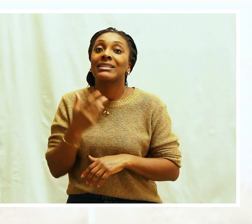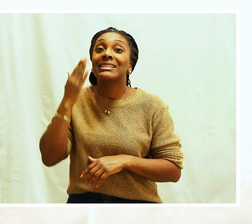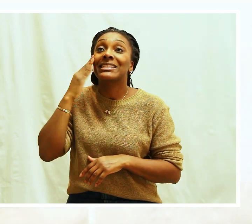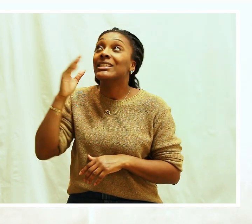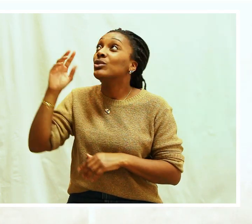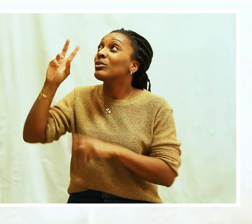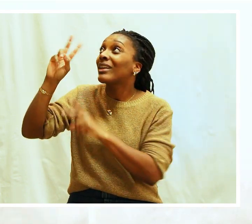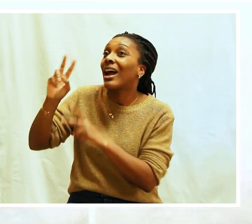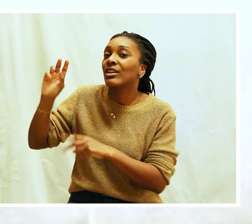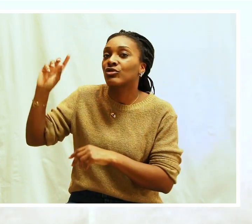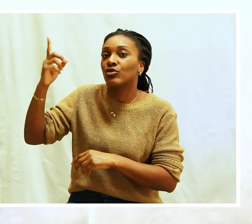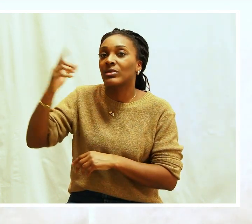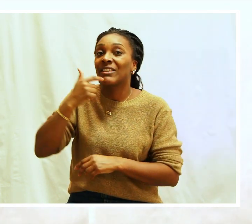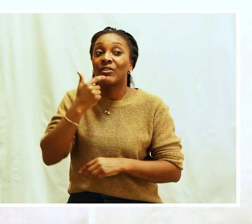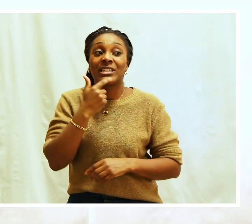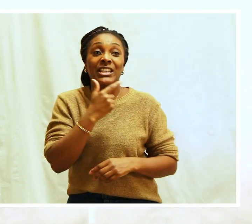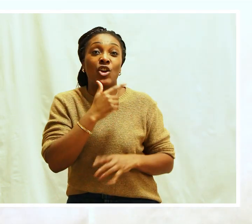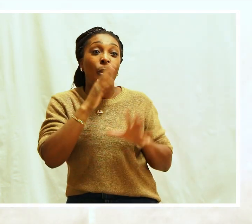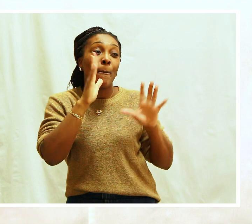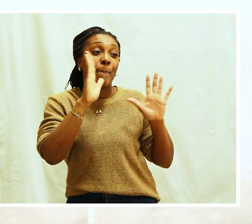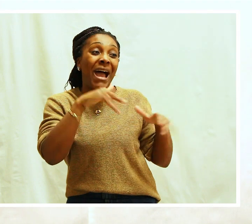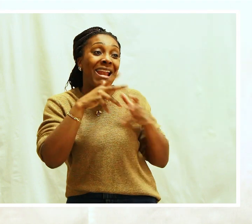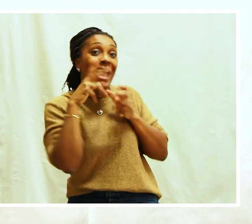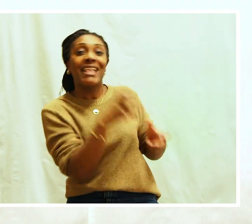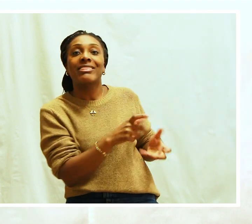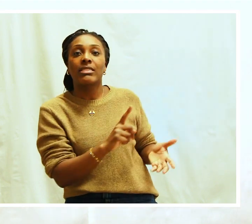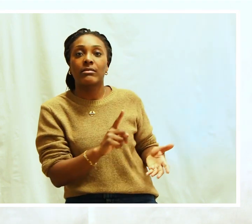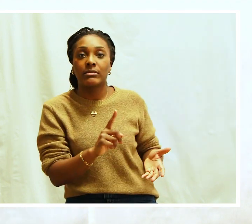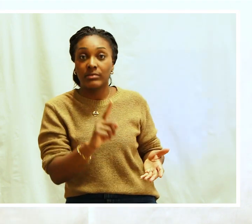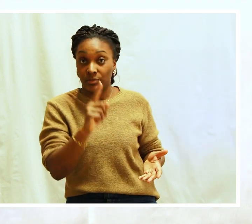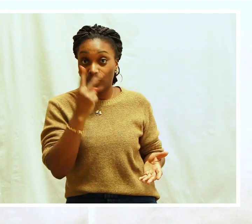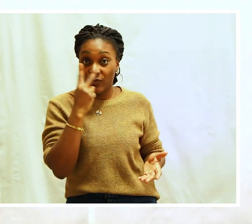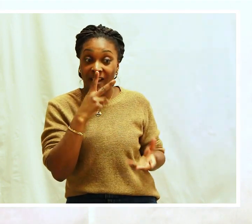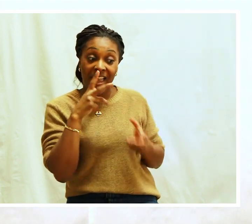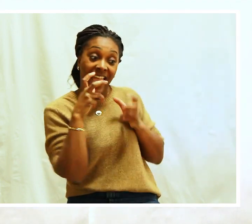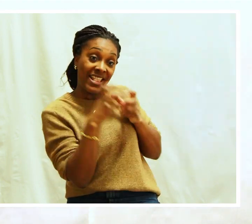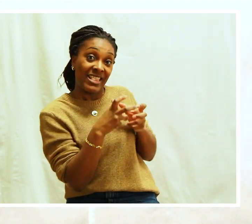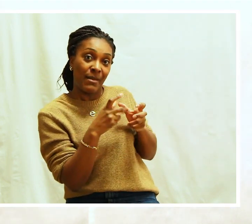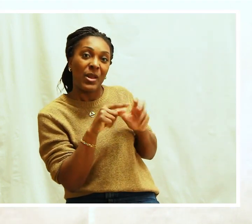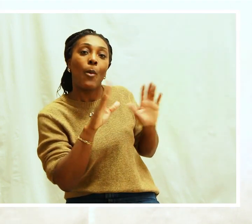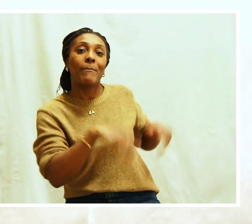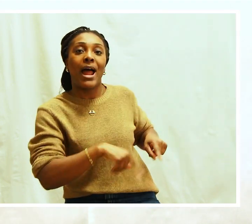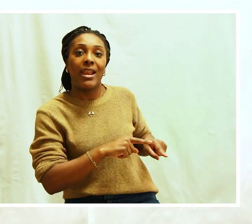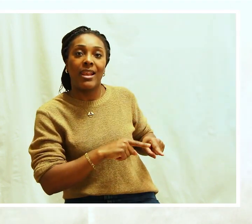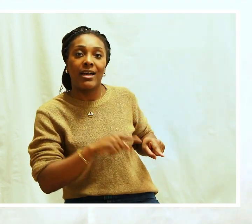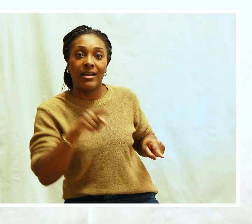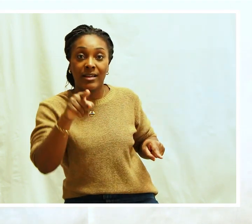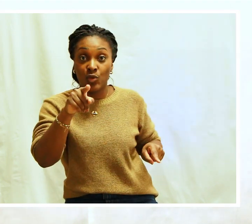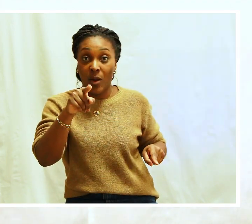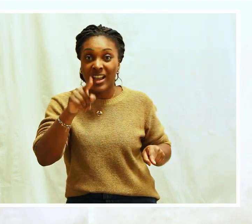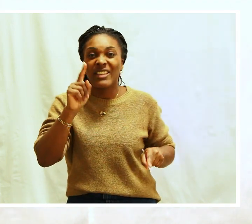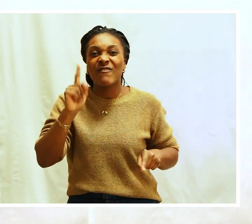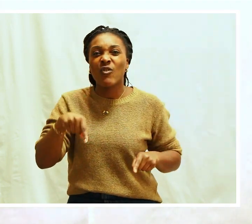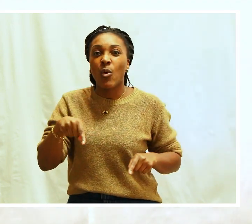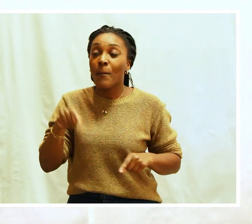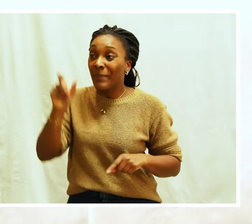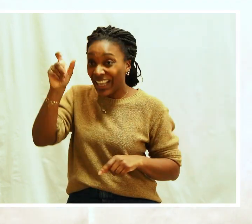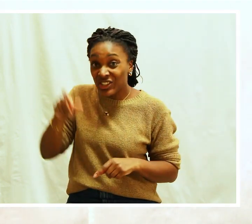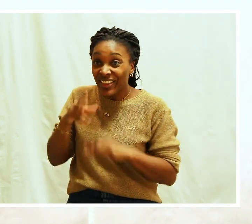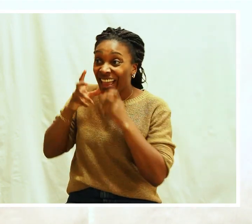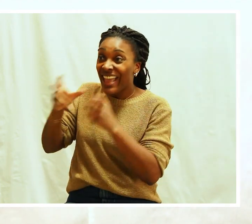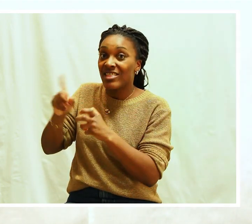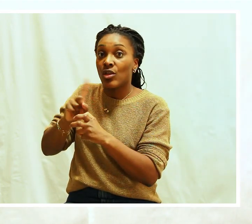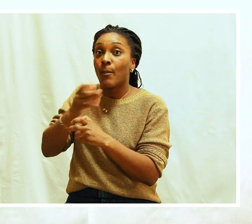mal. Au lieu d'avoir la haine pour quelqu'un, commence à avoir la haine aujourd'hui pour le péché qui est tapis